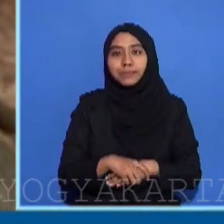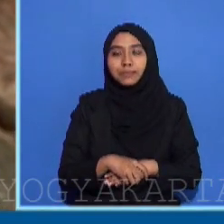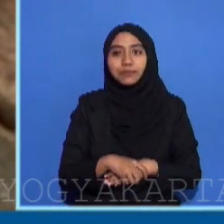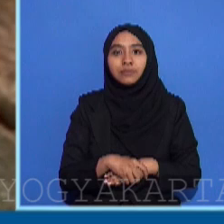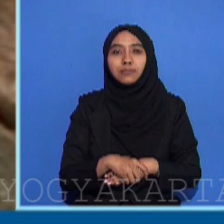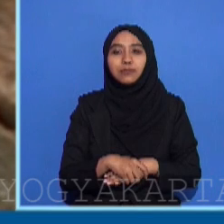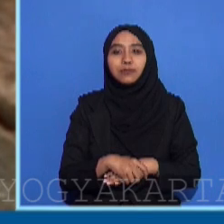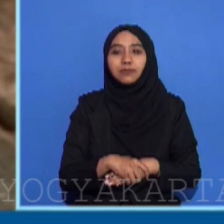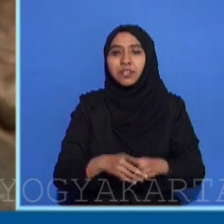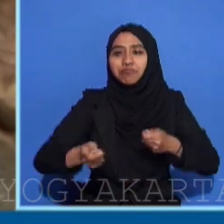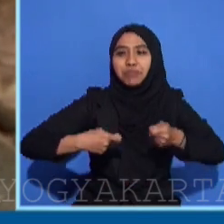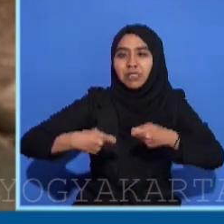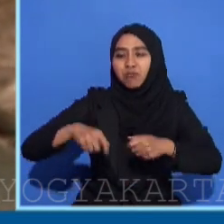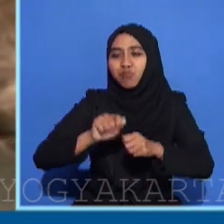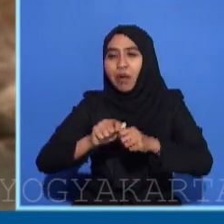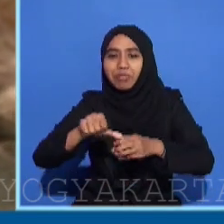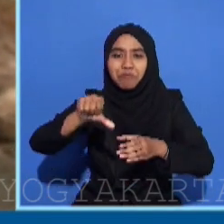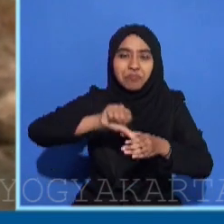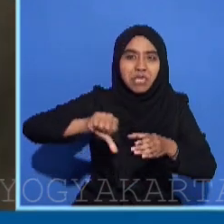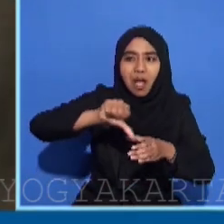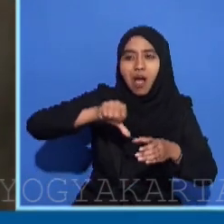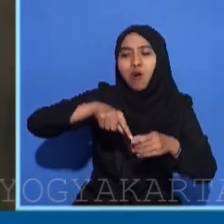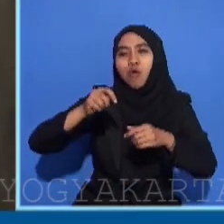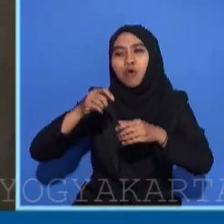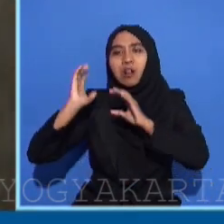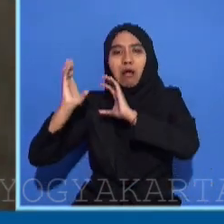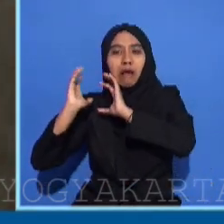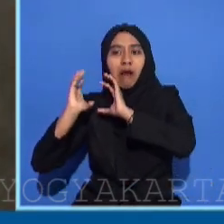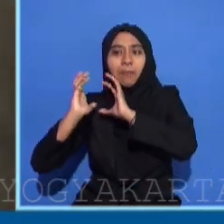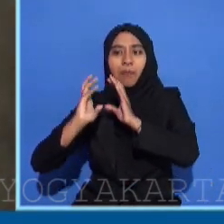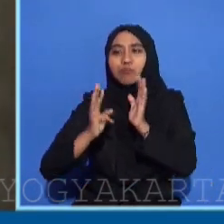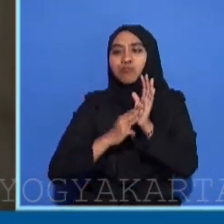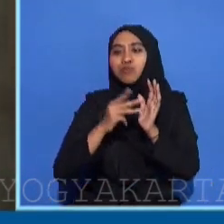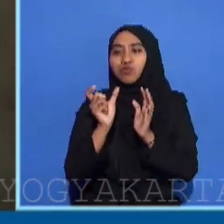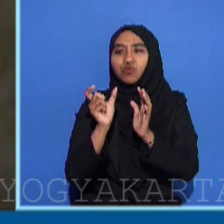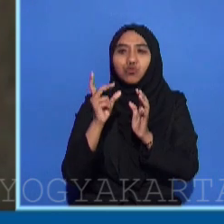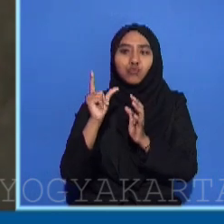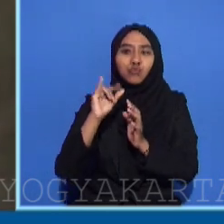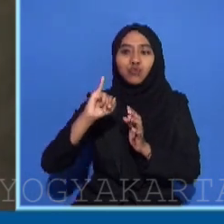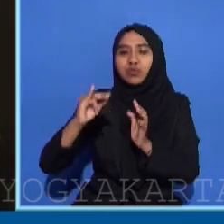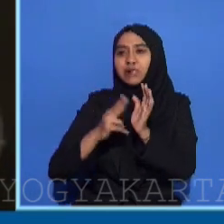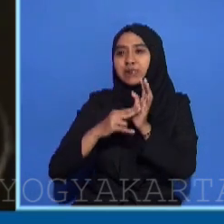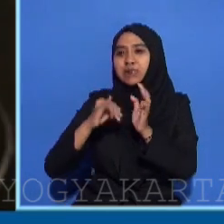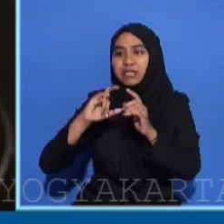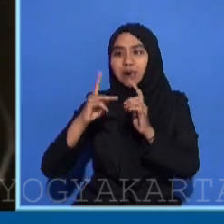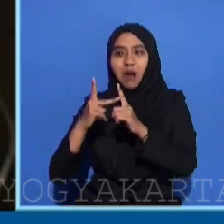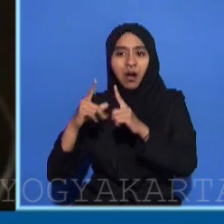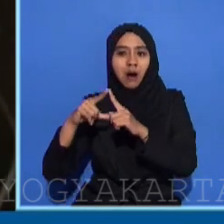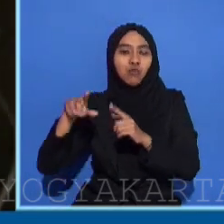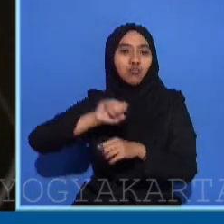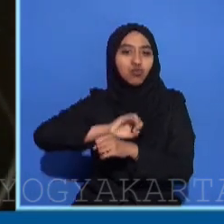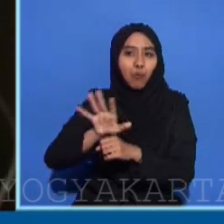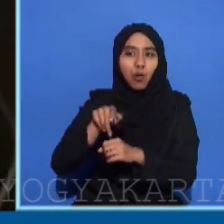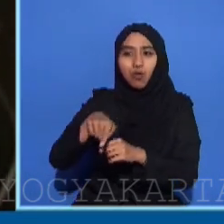Usaha damel lisah klentik ingkang katindakaken dening Murjinah warga saking Ngemplak Kembang Nanggulan Kulon Progo menika sampun lumampah